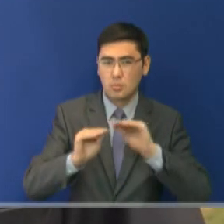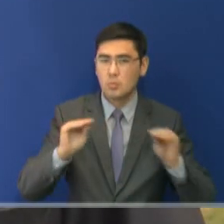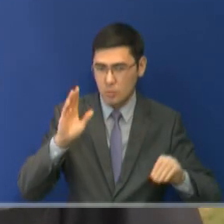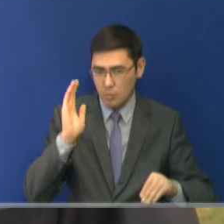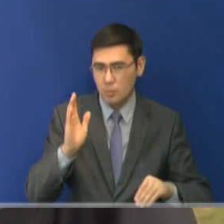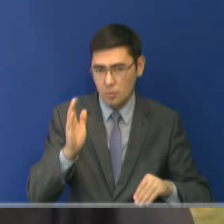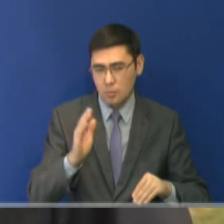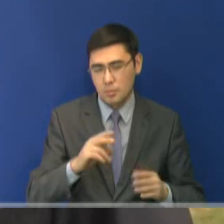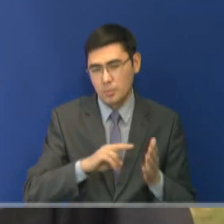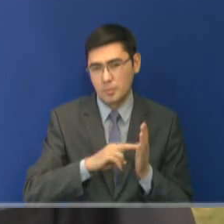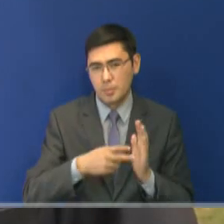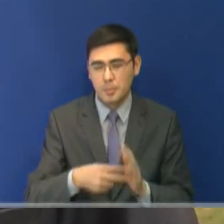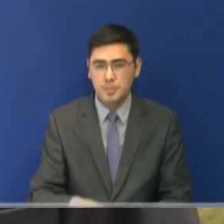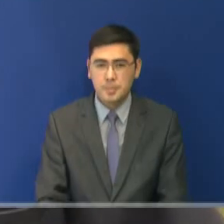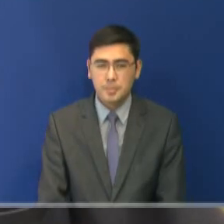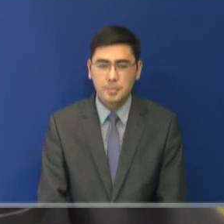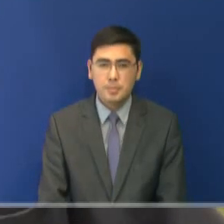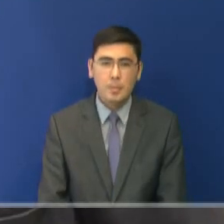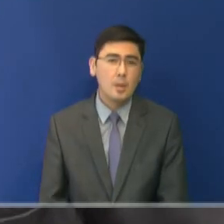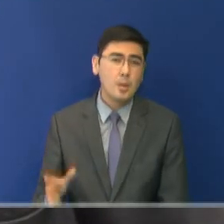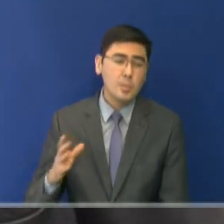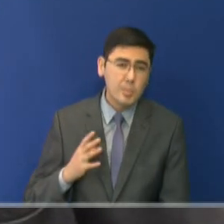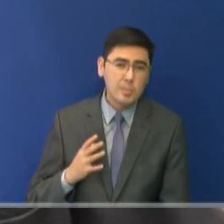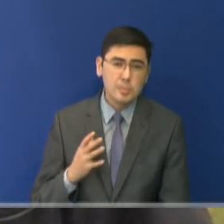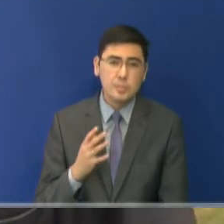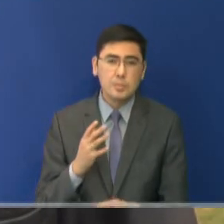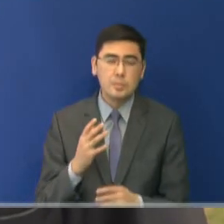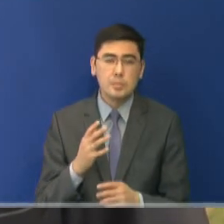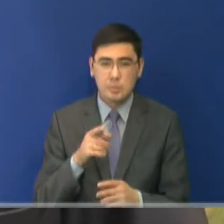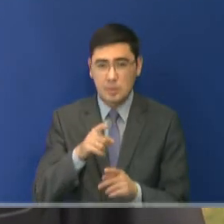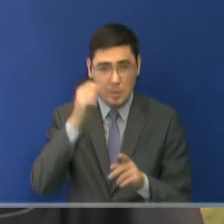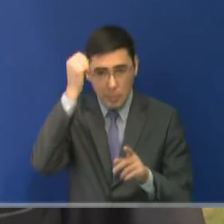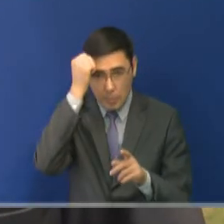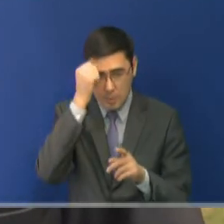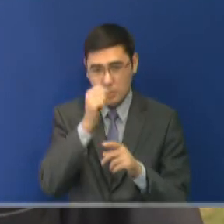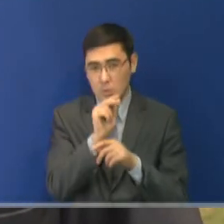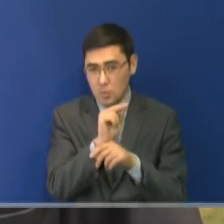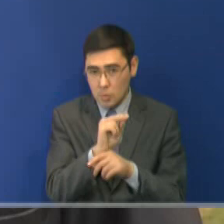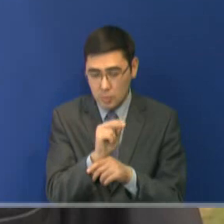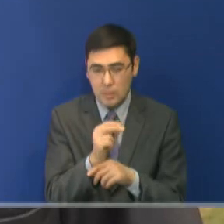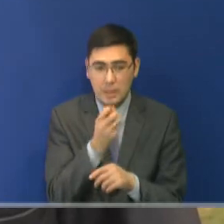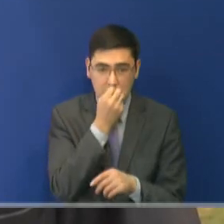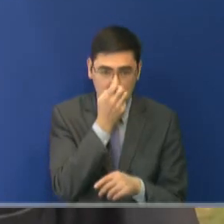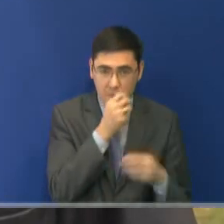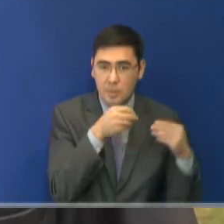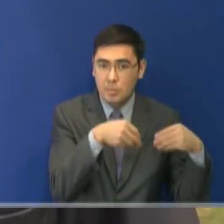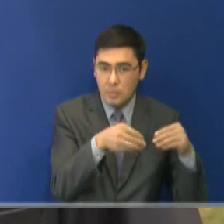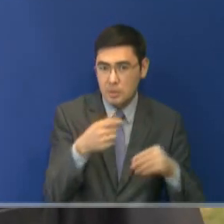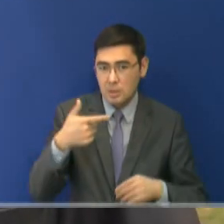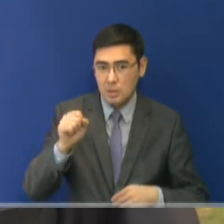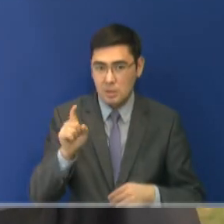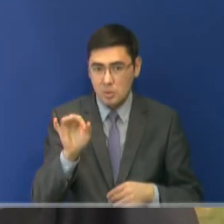этом году было реконструировано постамент памятнику. Были посажены цветники,